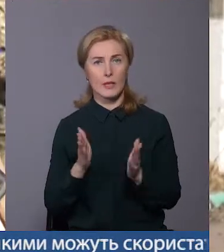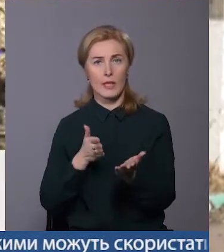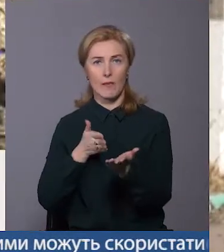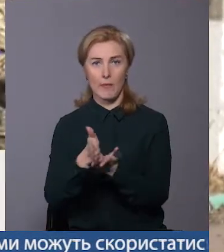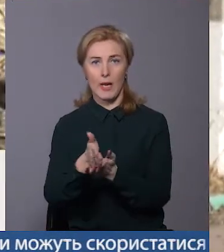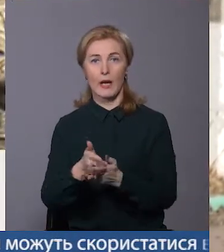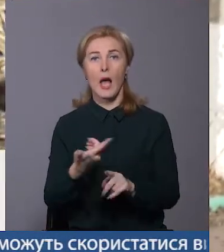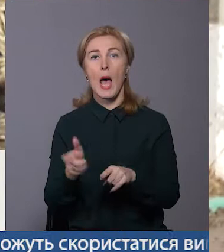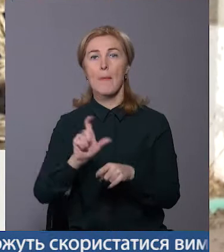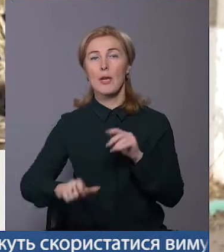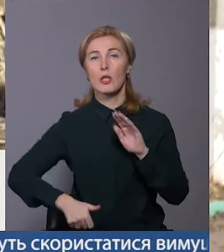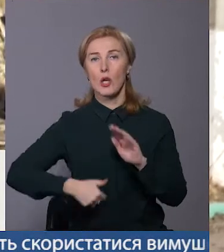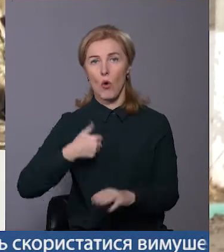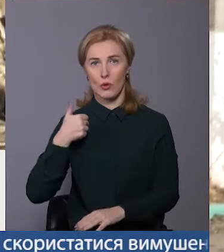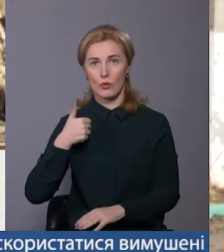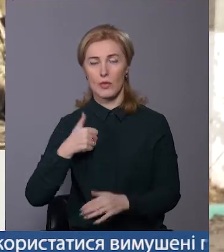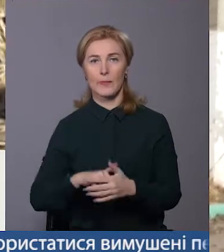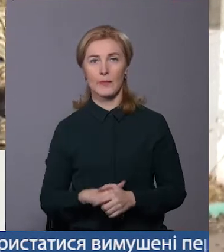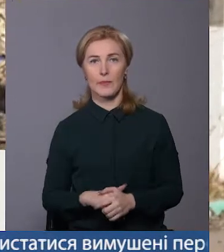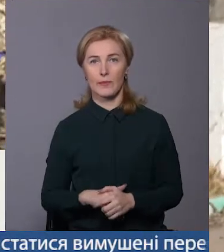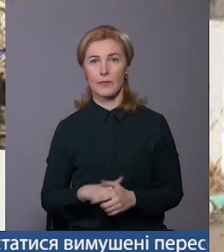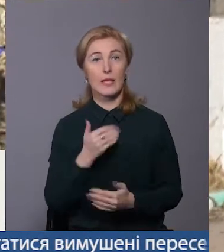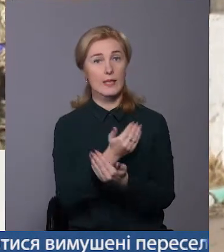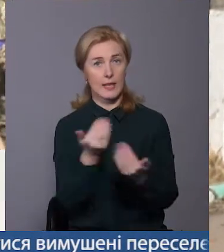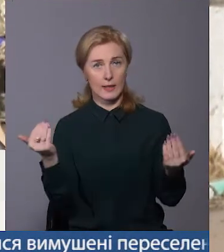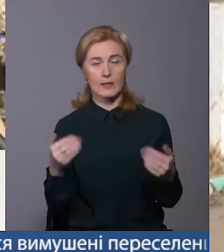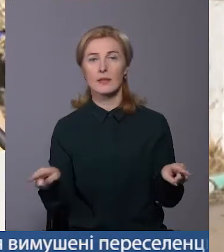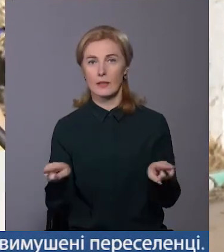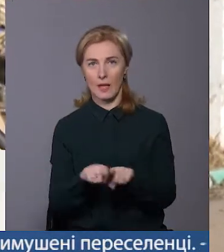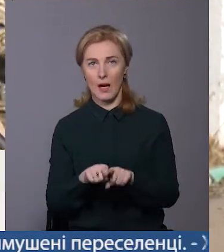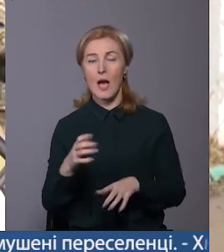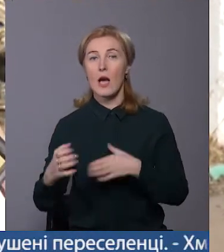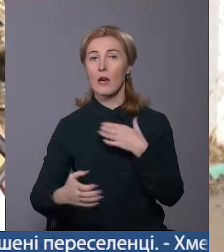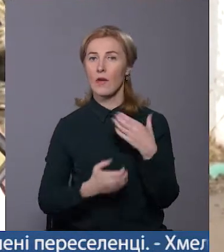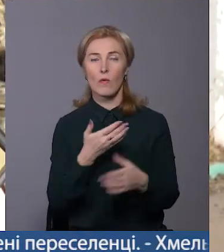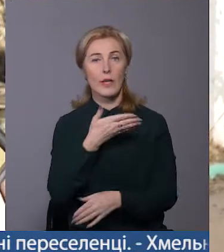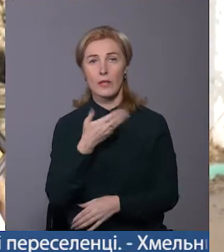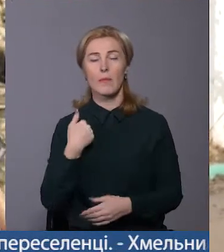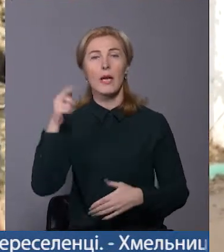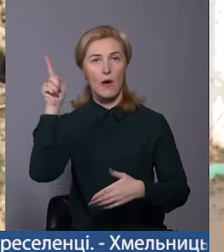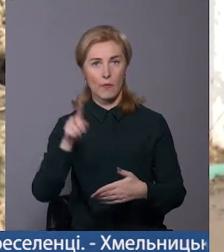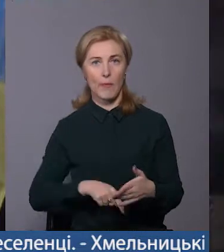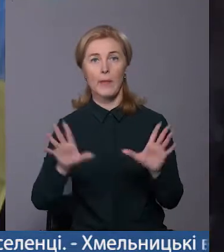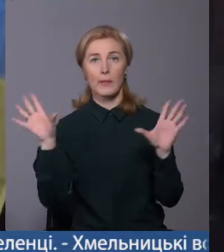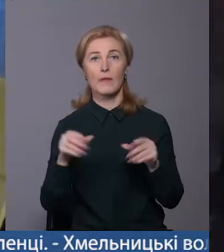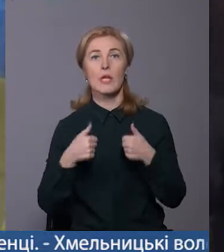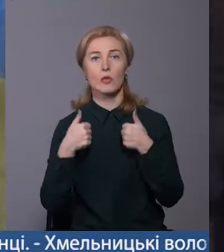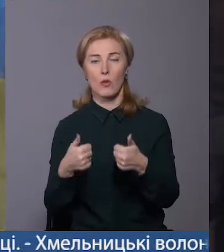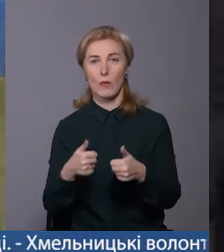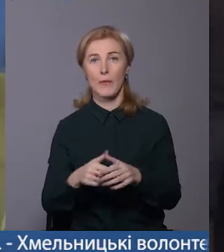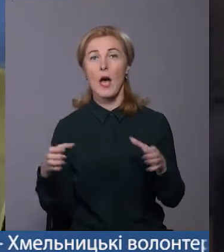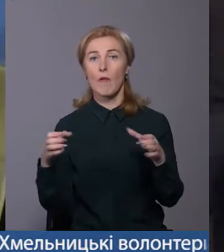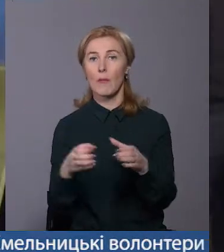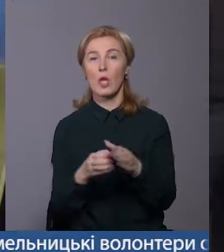Більше гордості за них. Так, хвилювання немає, я впевнена, що все буде добре. В